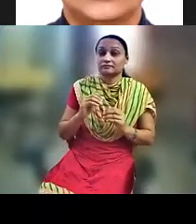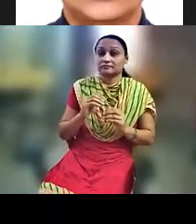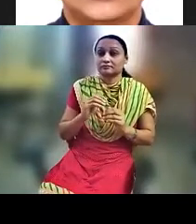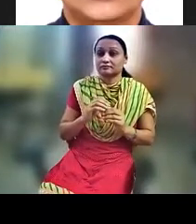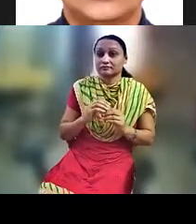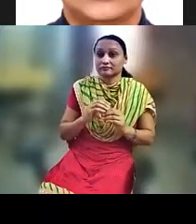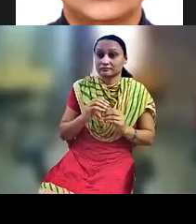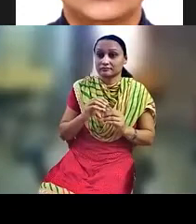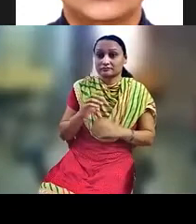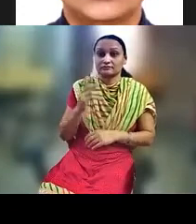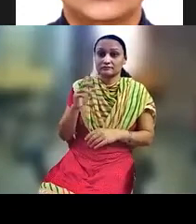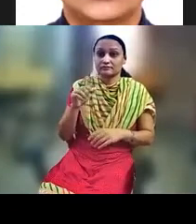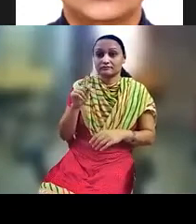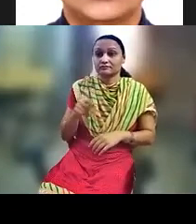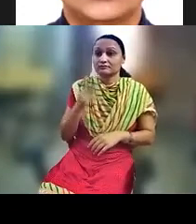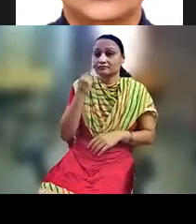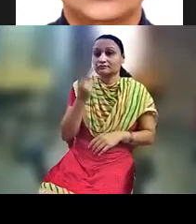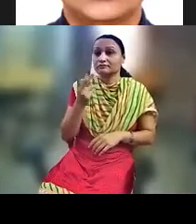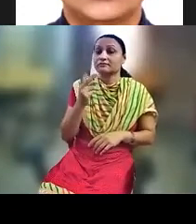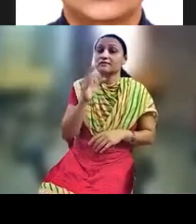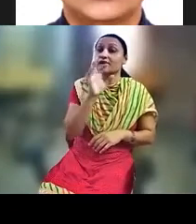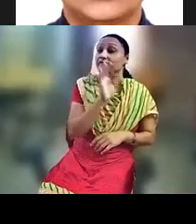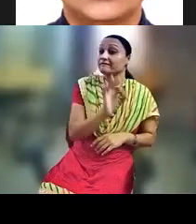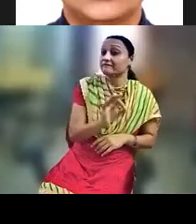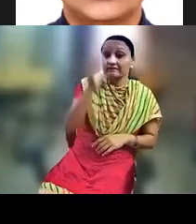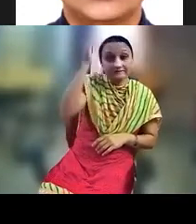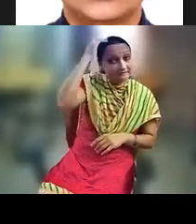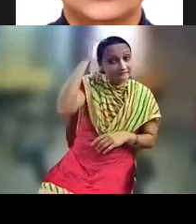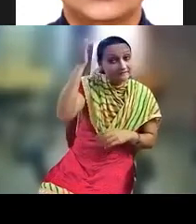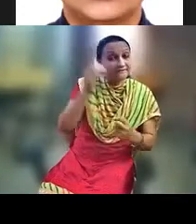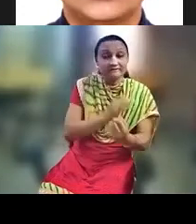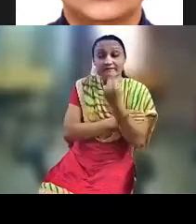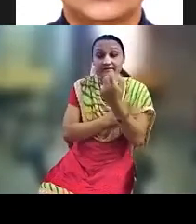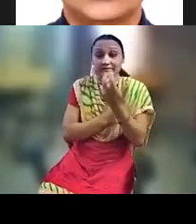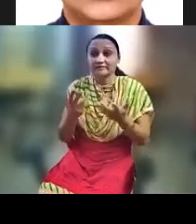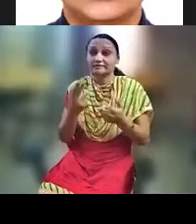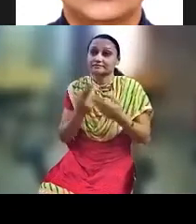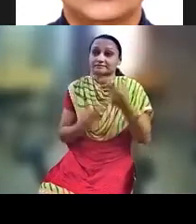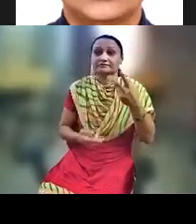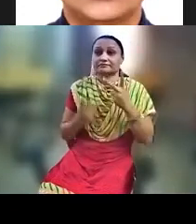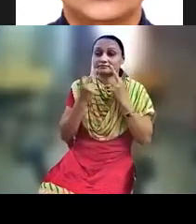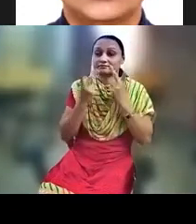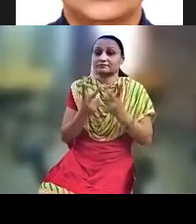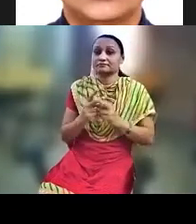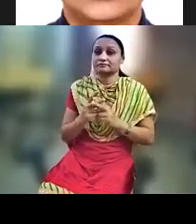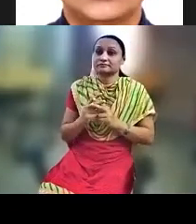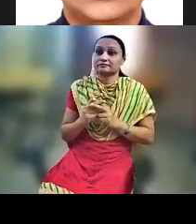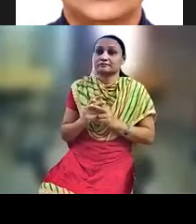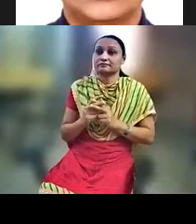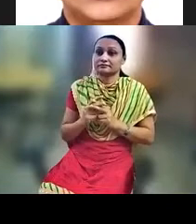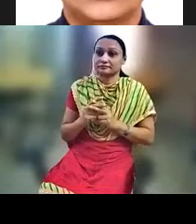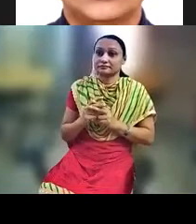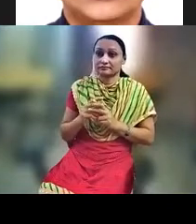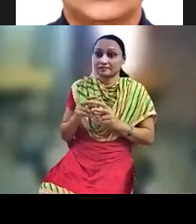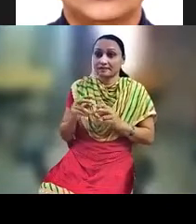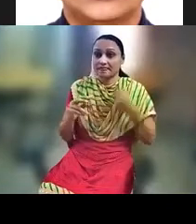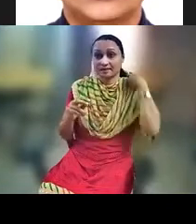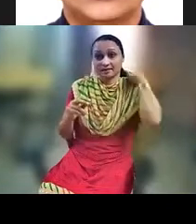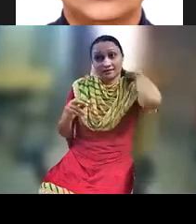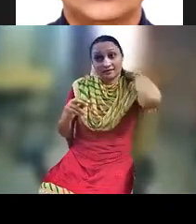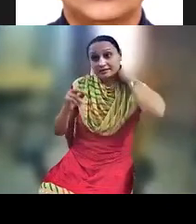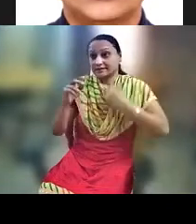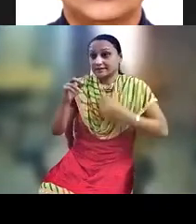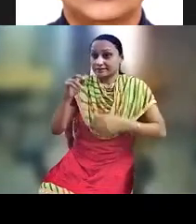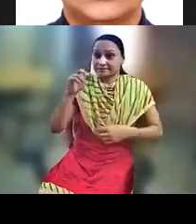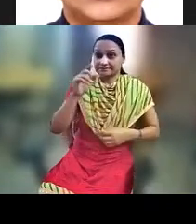अब हम देखें कि वेल बीइंग की क्या डेफिनेशन है। तो वेल बीइंग इज अ स्टेट ऑफ हैप्पीनेस एंड कंटेंटमेंट विद लो लेवल